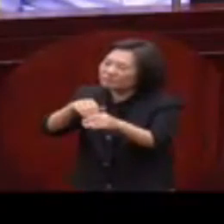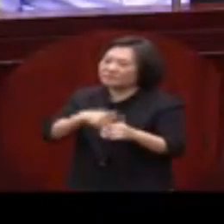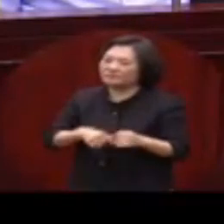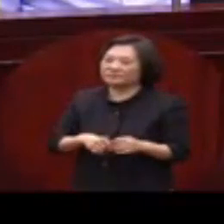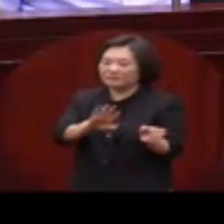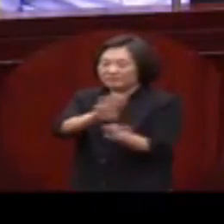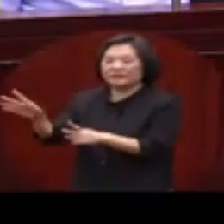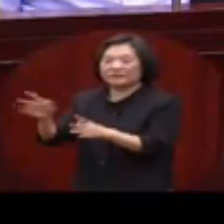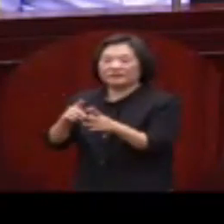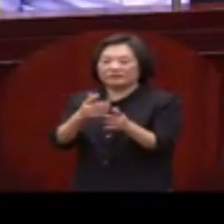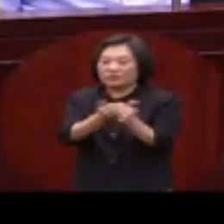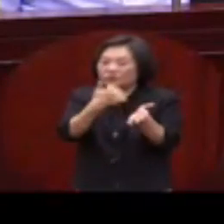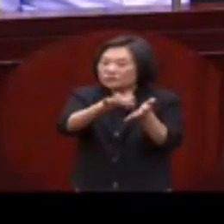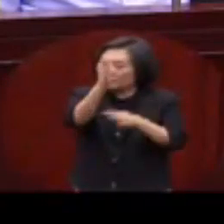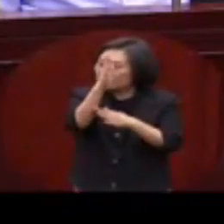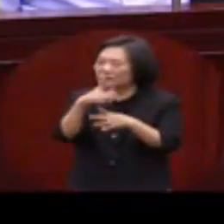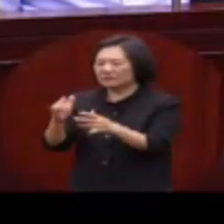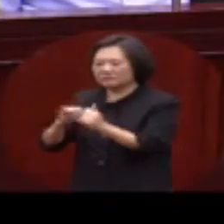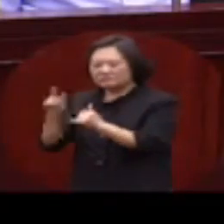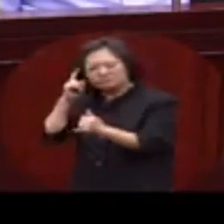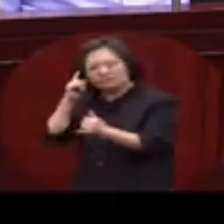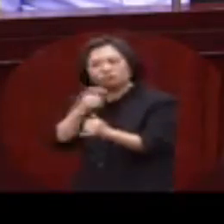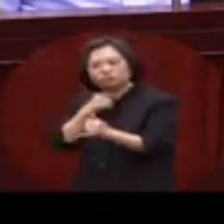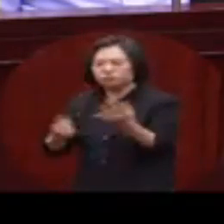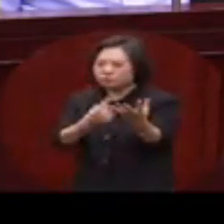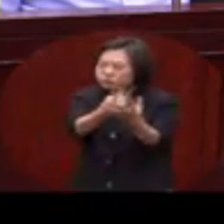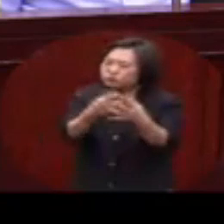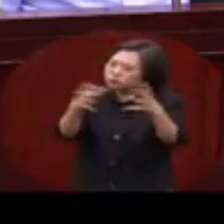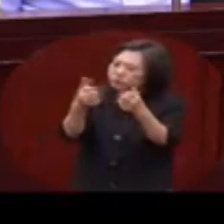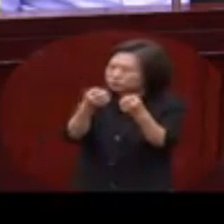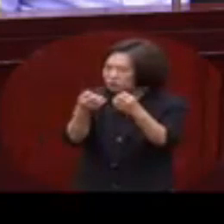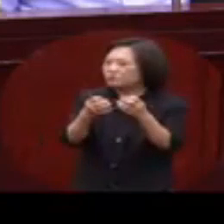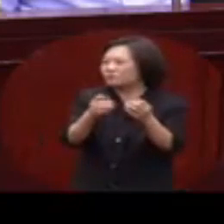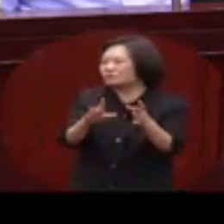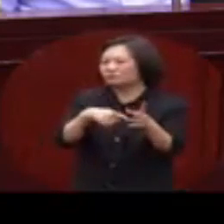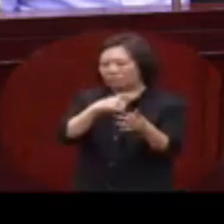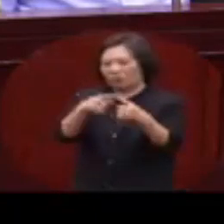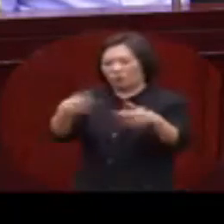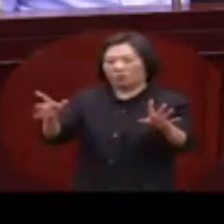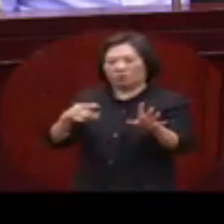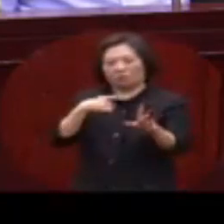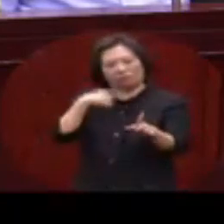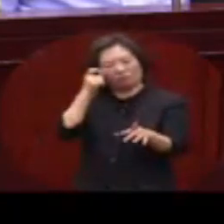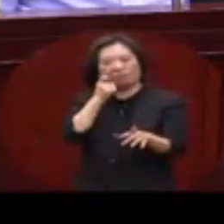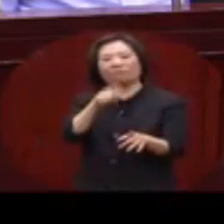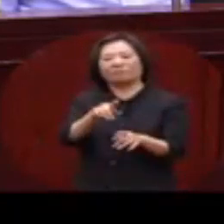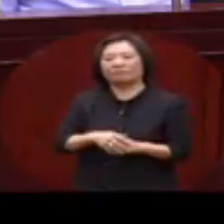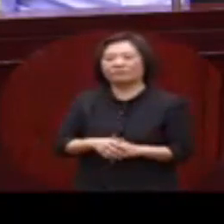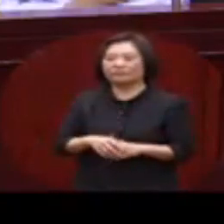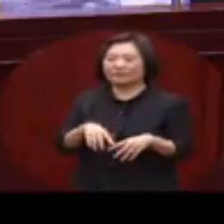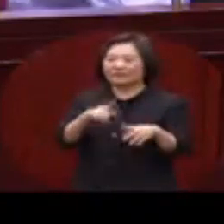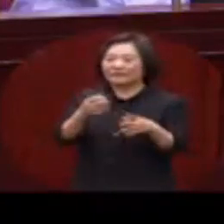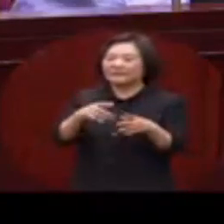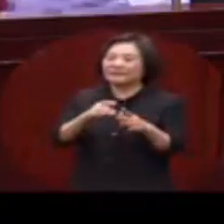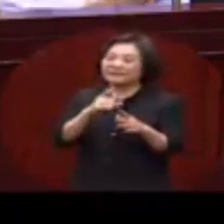成功了哦，很多里长也很喜欢他，所以我们到今年是陆案有91件哦，这个我们就慢慢 iVoting 跟参与式预算哦，我们就